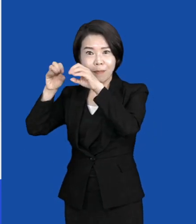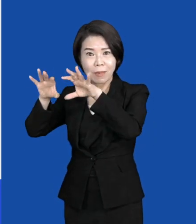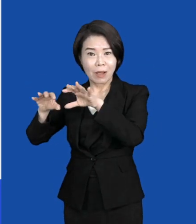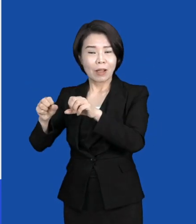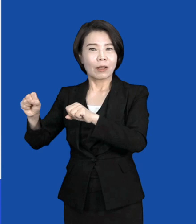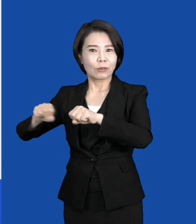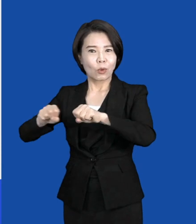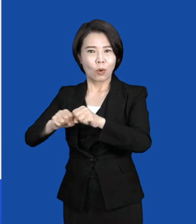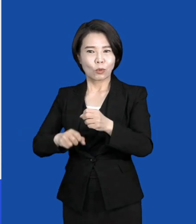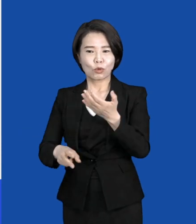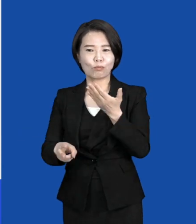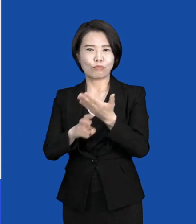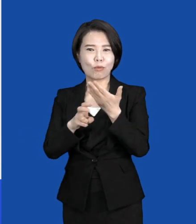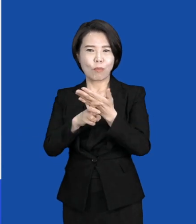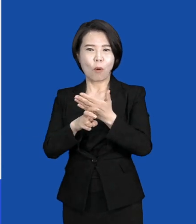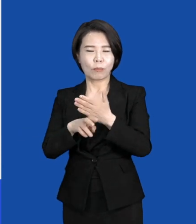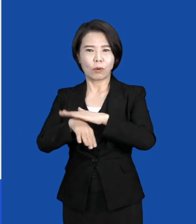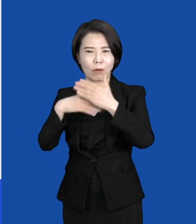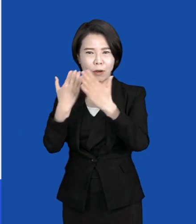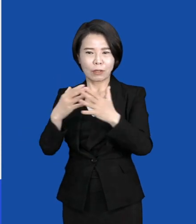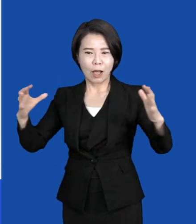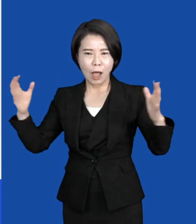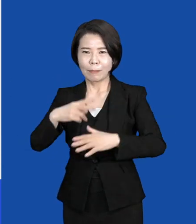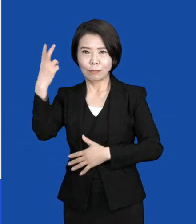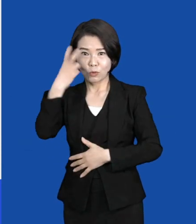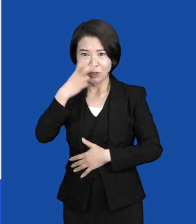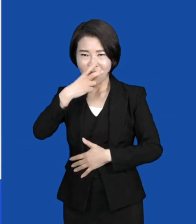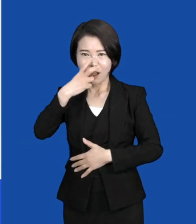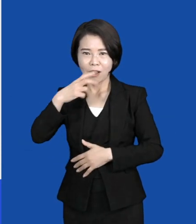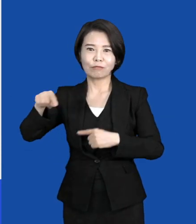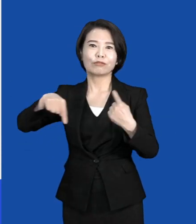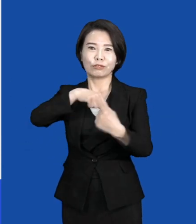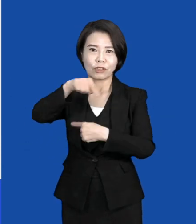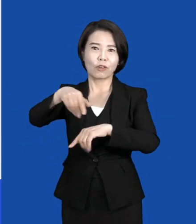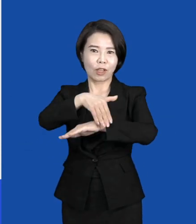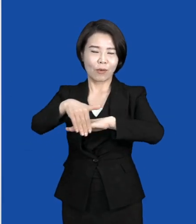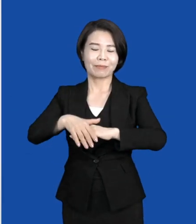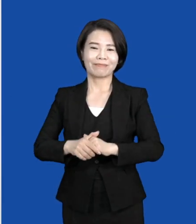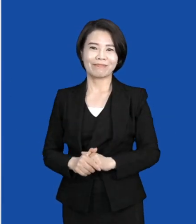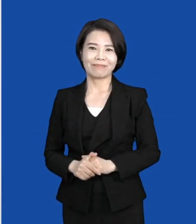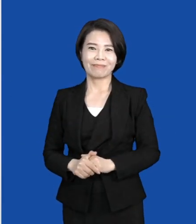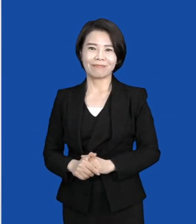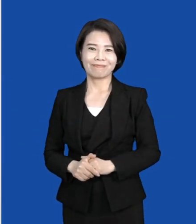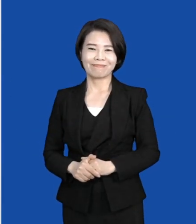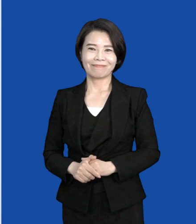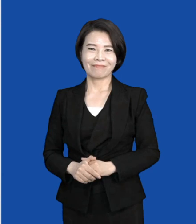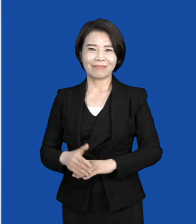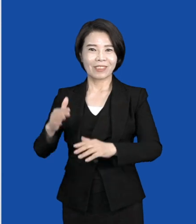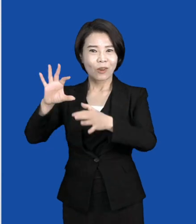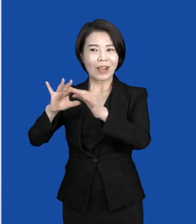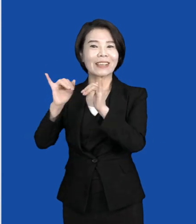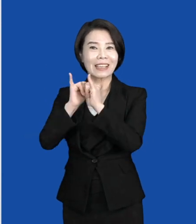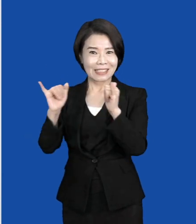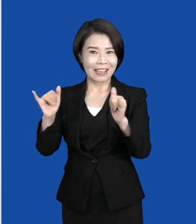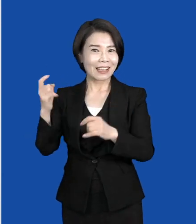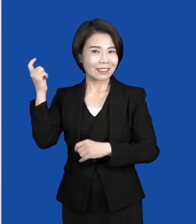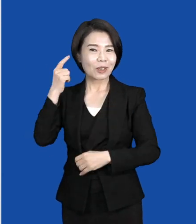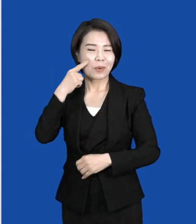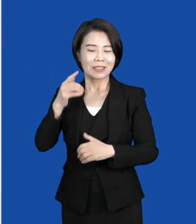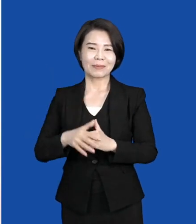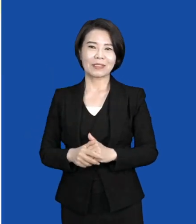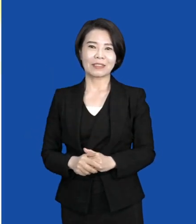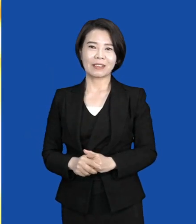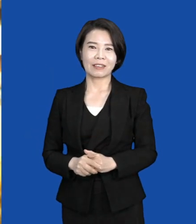전개, 불공정 행위 합동 단속 등이 운영될 예정입니다. 자세한 이야기 관계자의 말